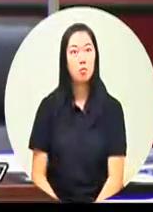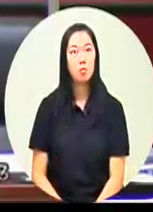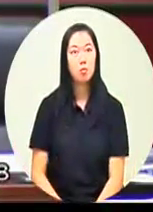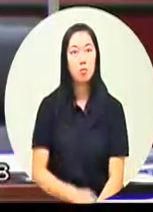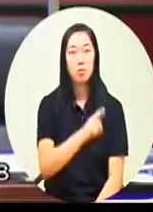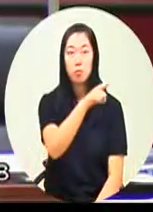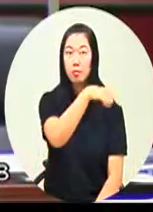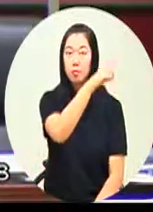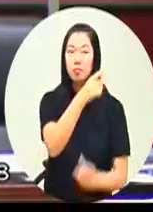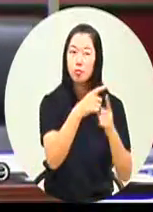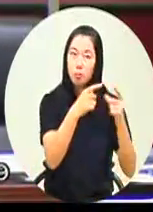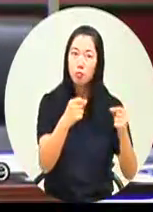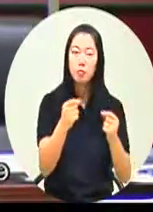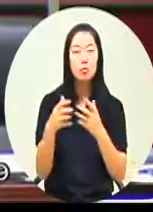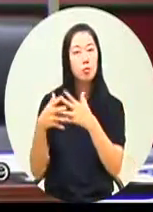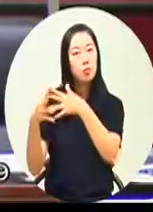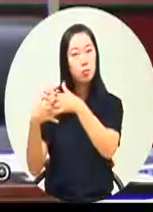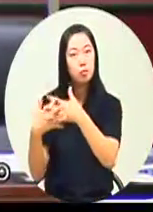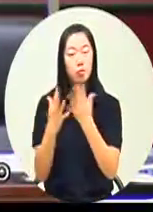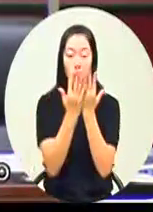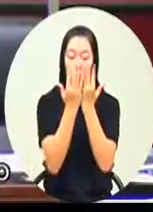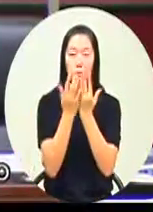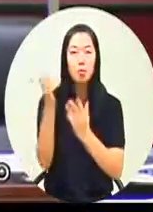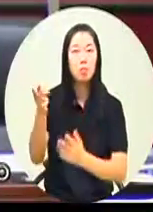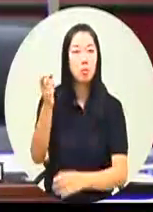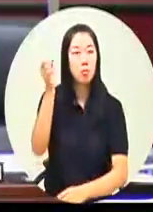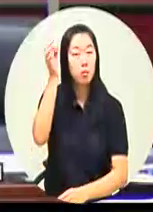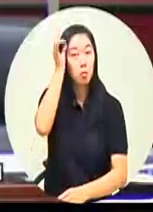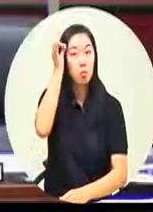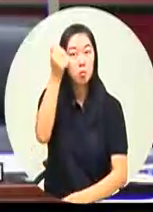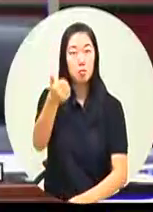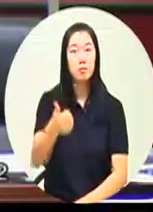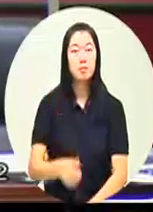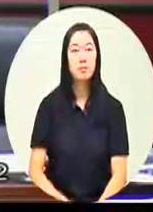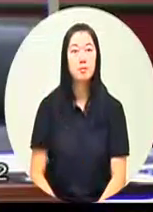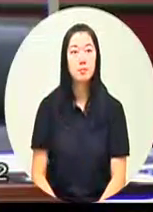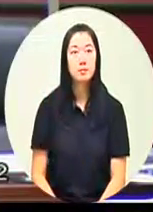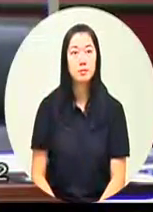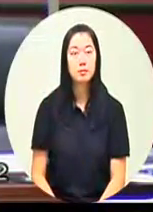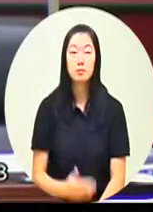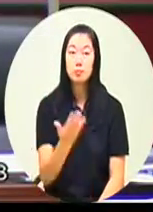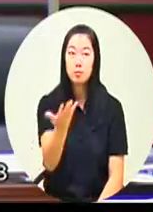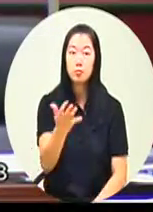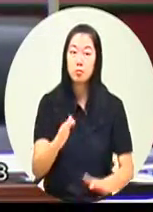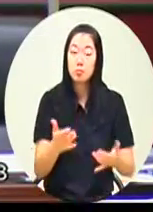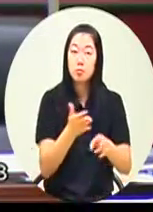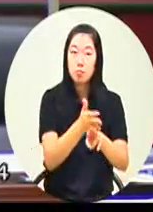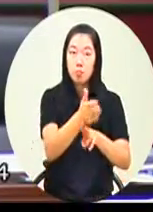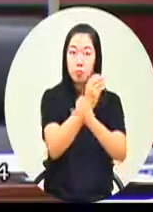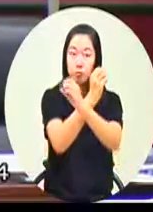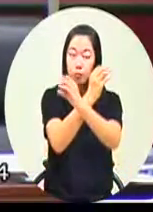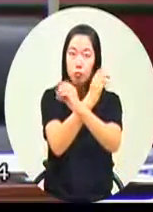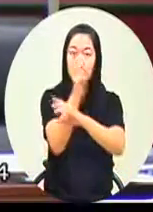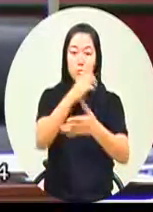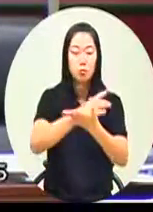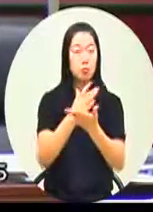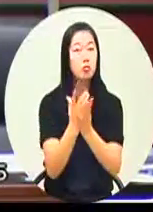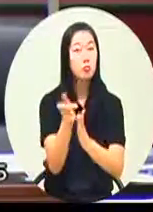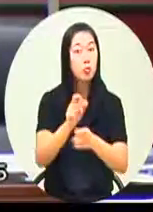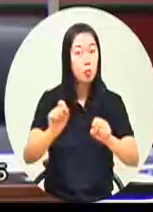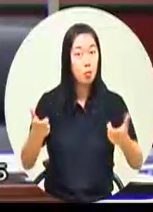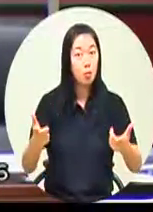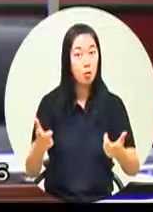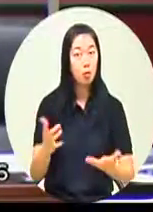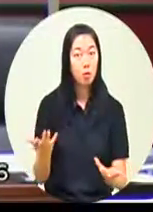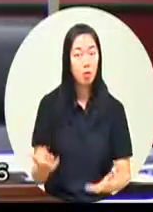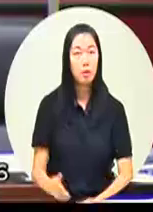留美啊，哦，来你问他。轻轨的交通号志，哈，到底有哪些不一样？捷